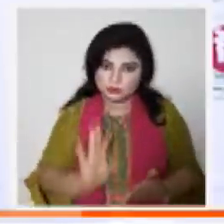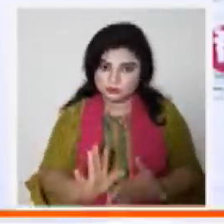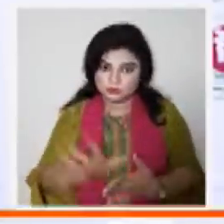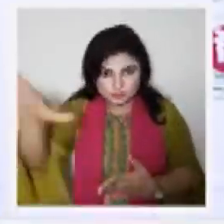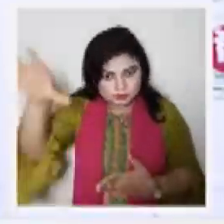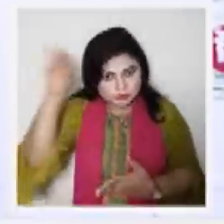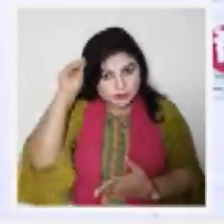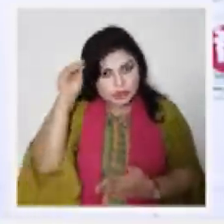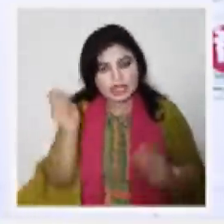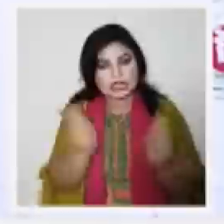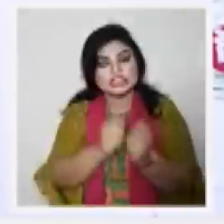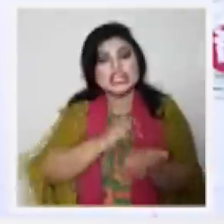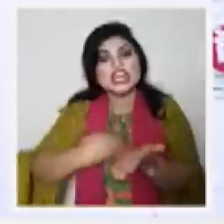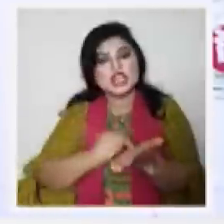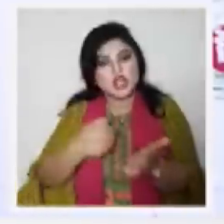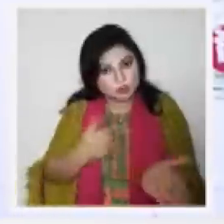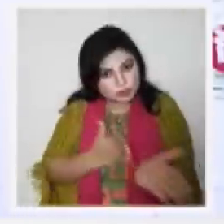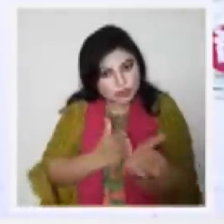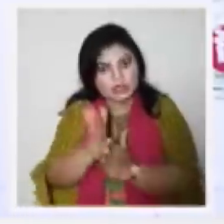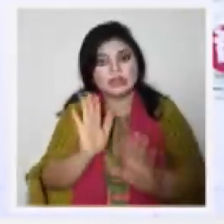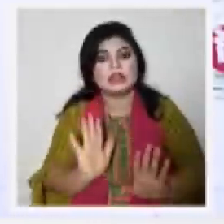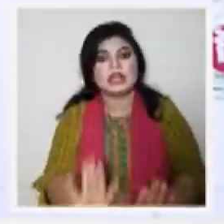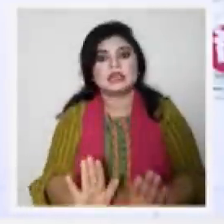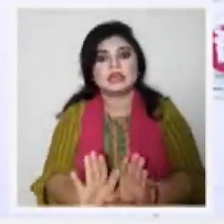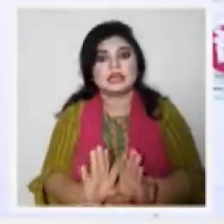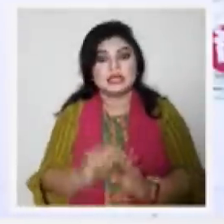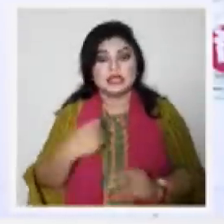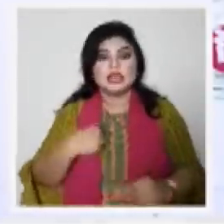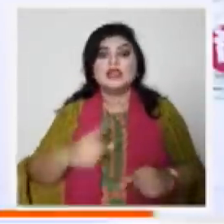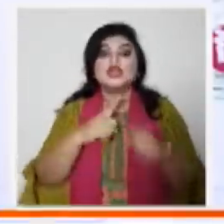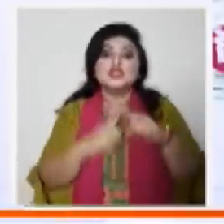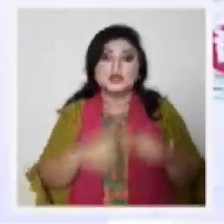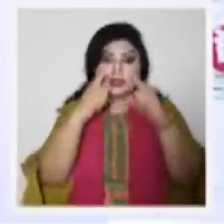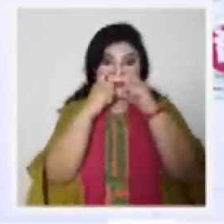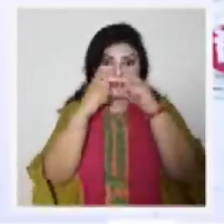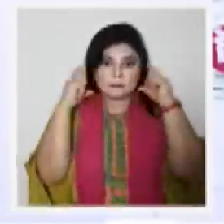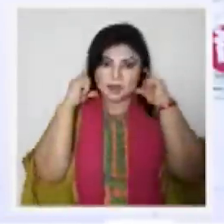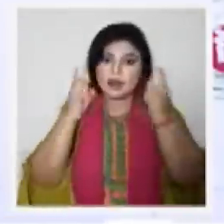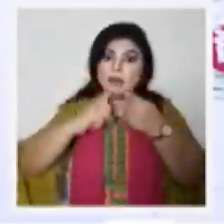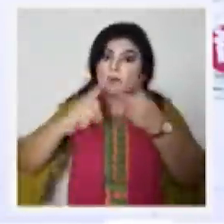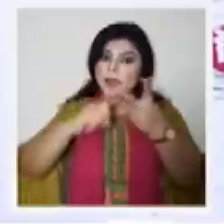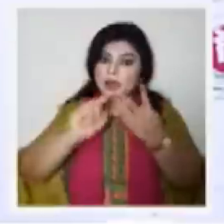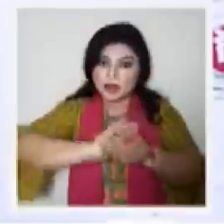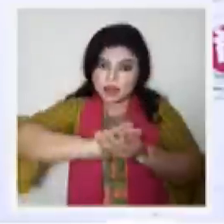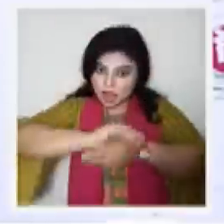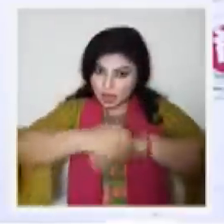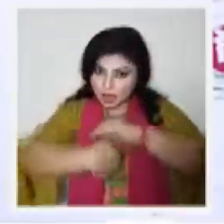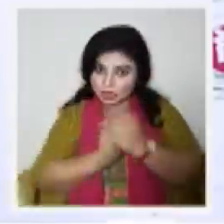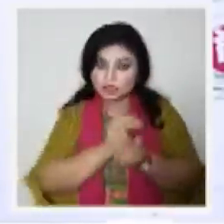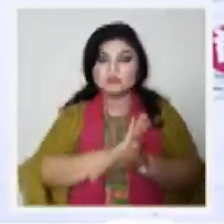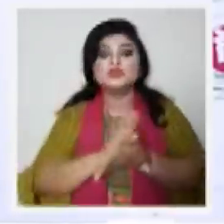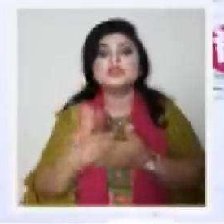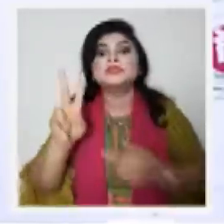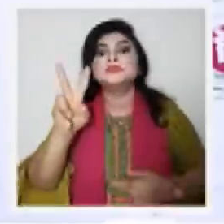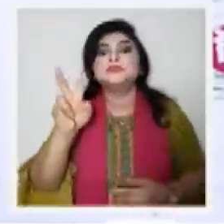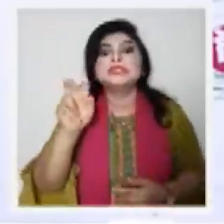তাছাড়া রোগ প্রতিরোধের জন্য আমরা যেসব স্বাস্থ্যবিধি বলি, সেই স্বাস্থ্যবিধিগুলো নিয়মিতভাবে সবসময় মেনে চলুন।